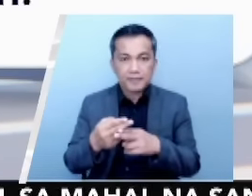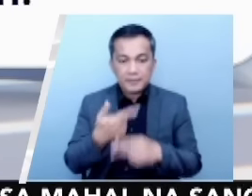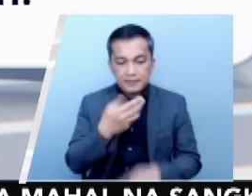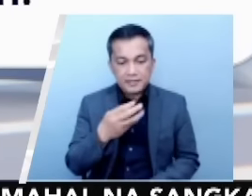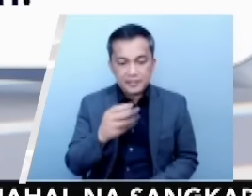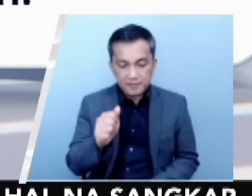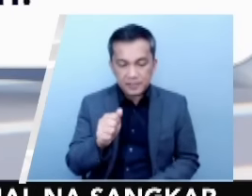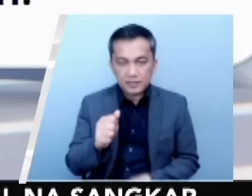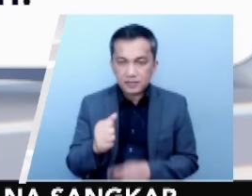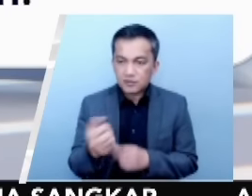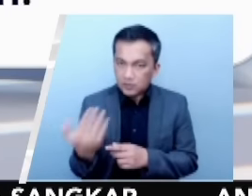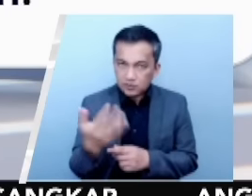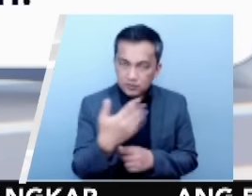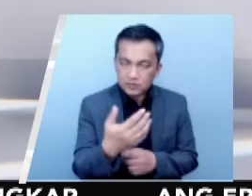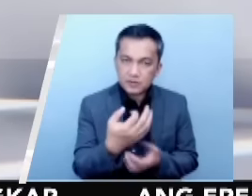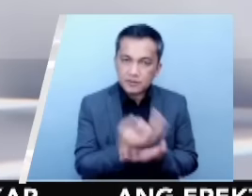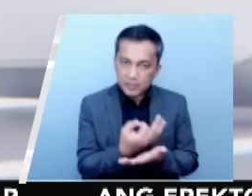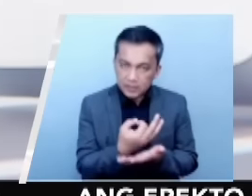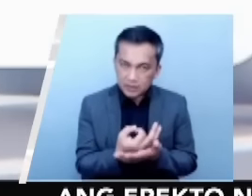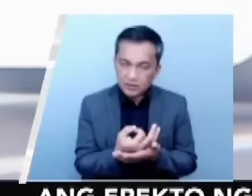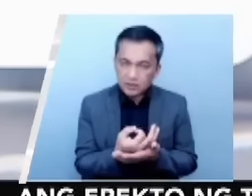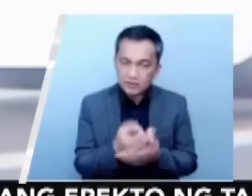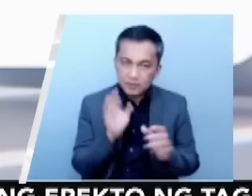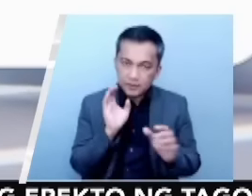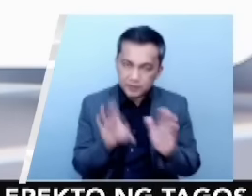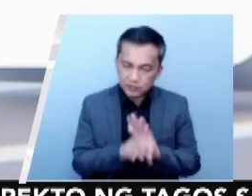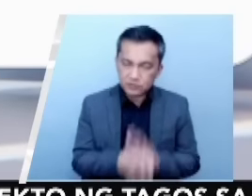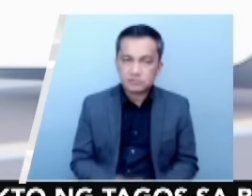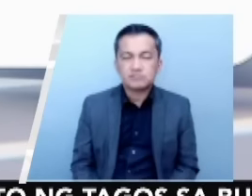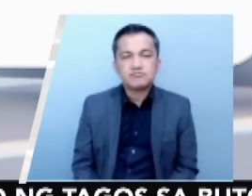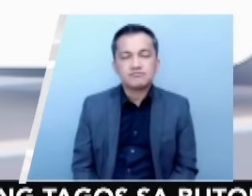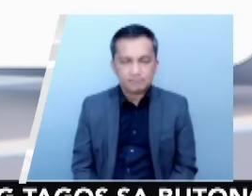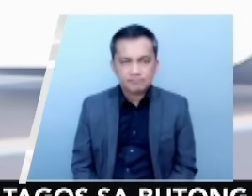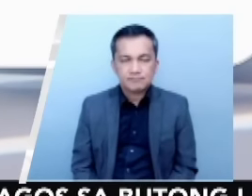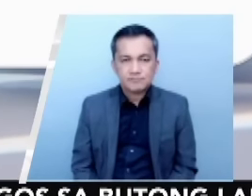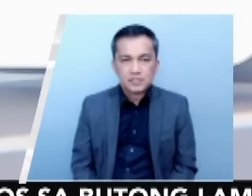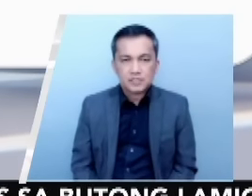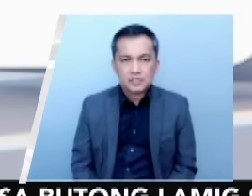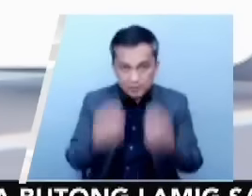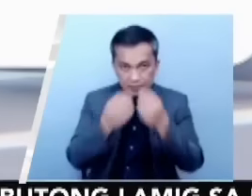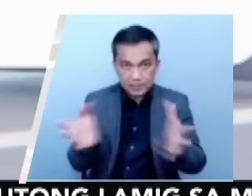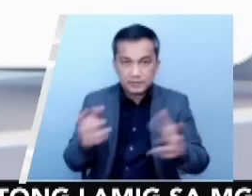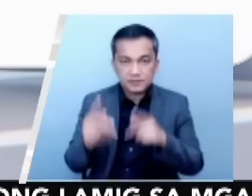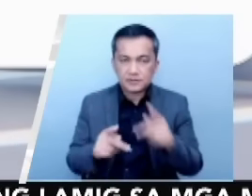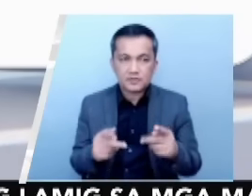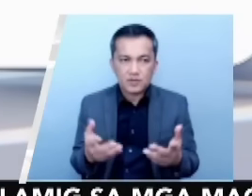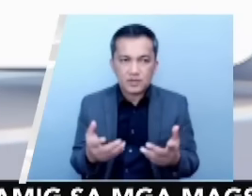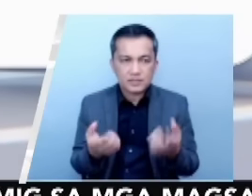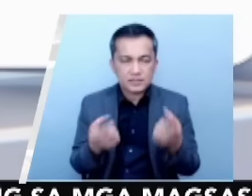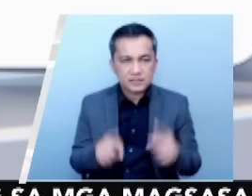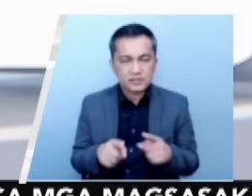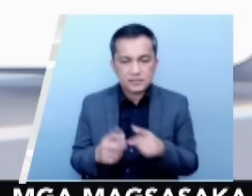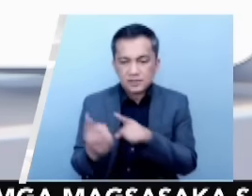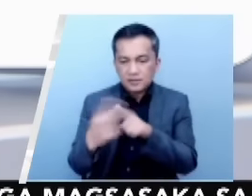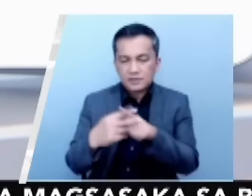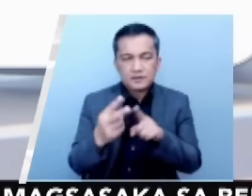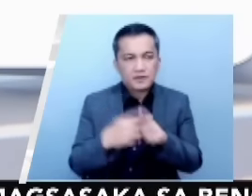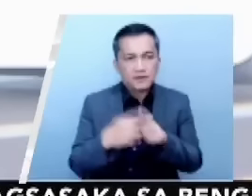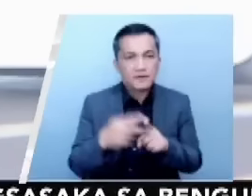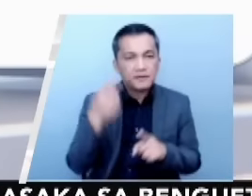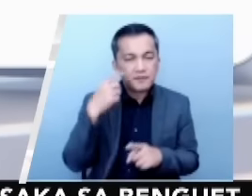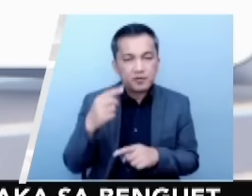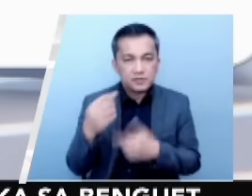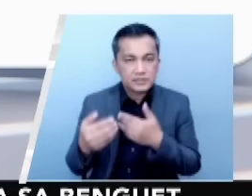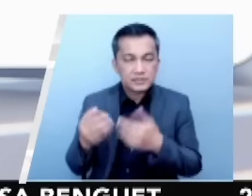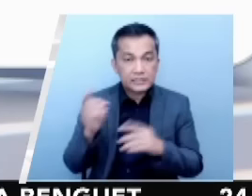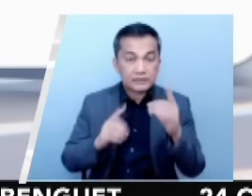ng pera o mga larawan. Ipinaaalam sa publiko na walang nagaganap na audition para sa serye. At